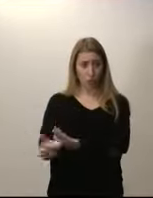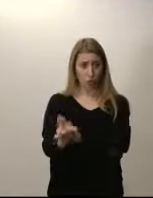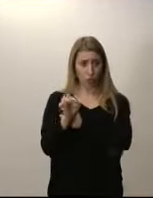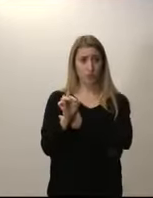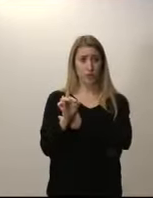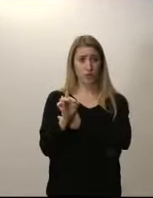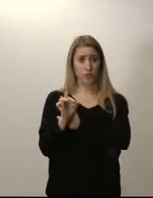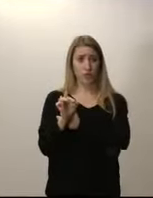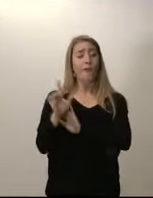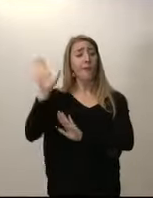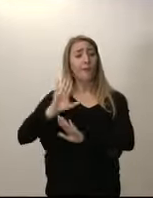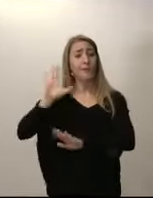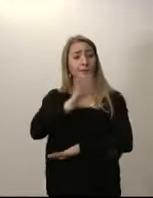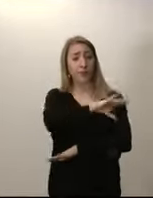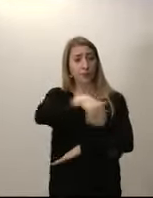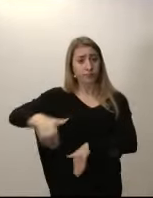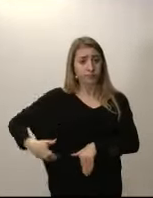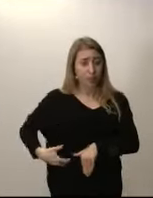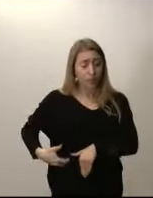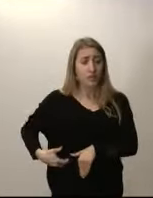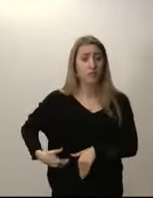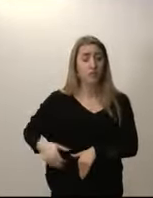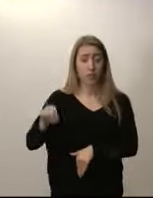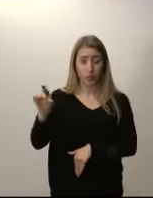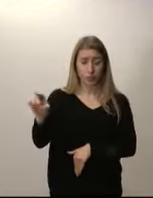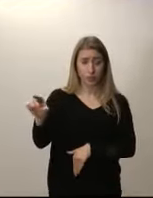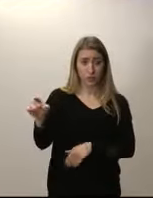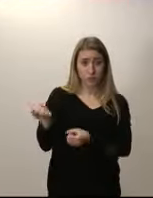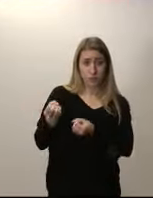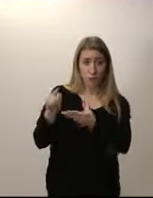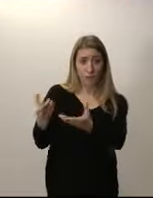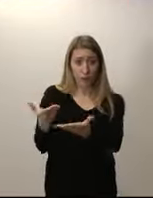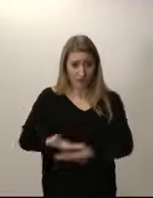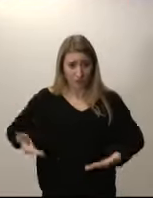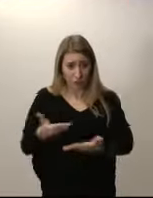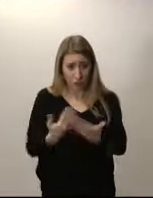le représentant de l'ancienne municipalité, qui nous a plongé dans cette situation, nous donner des leçons pour en sortir.